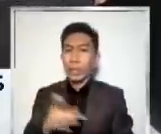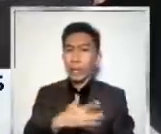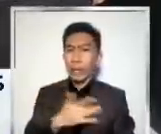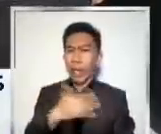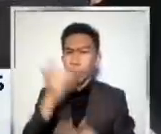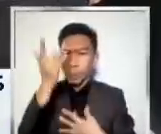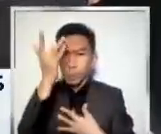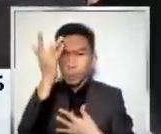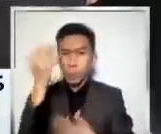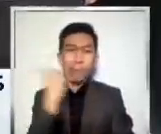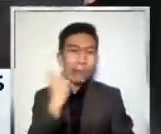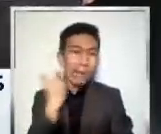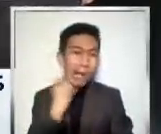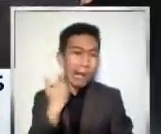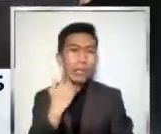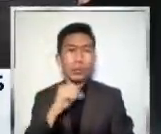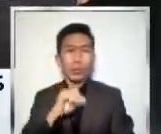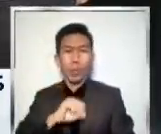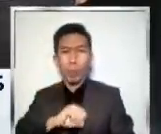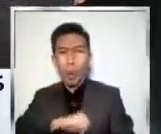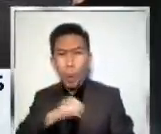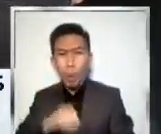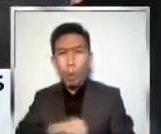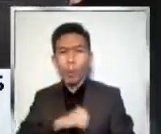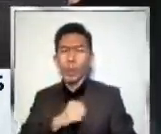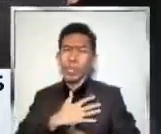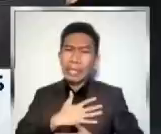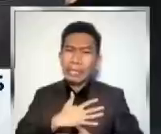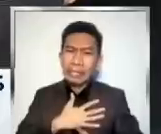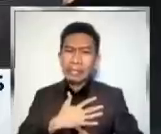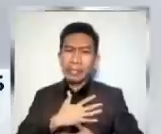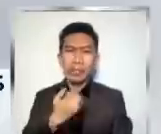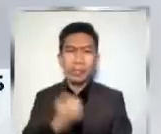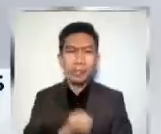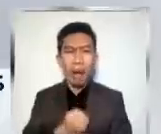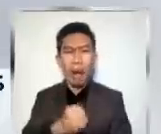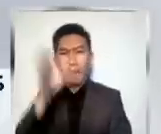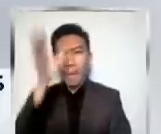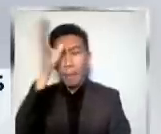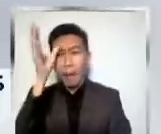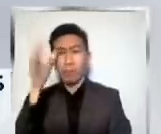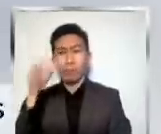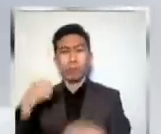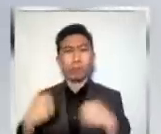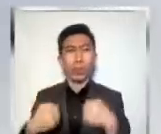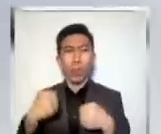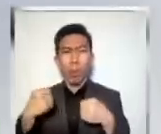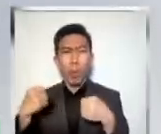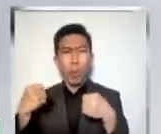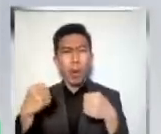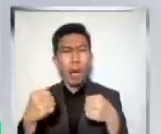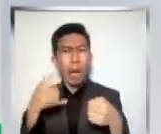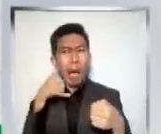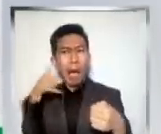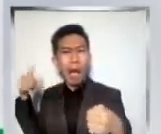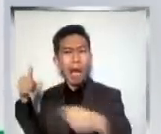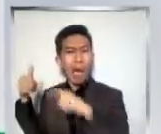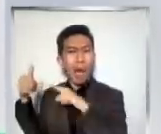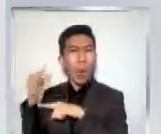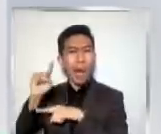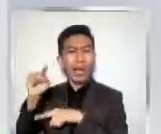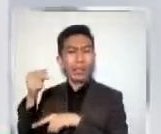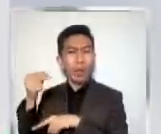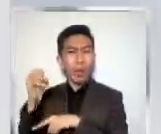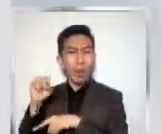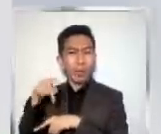ang kanyang ama noon. Habang nasa daan, tumatawag din si Melchi sa One Hospital Command, ang hotline ng Department of Health na